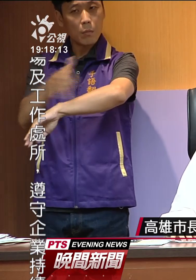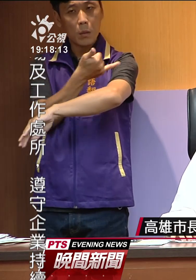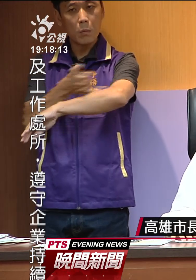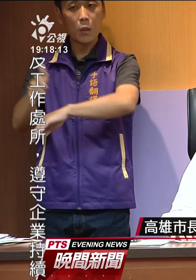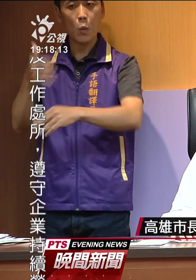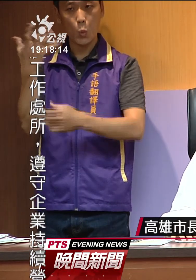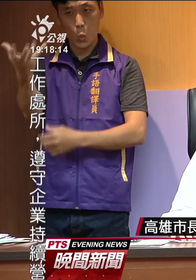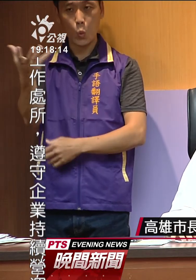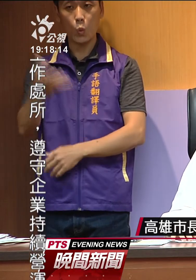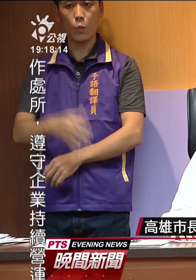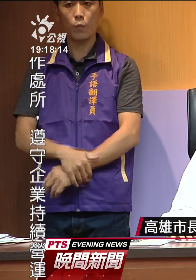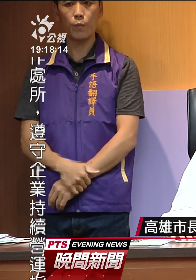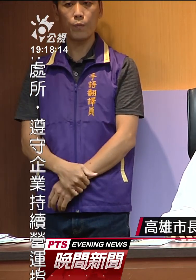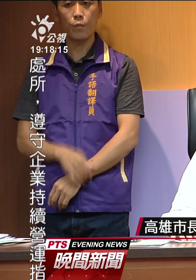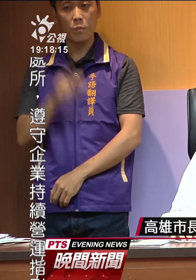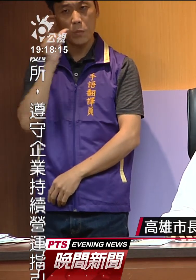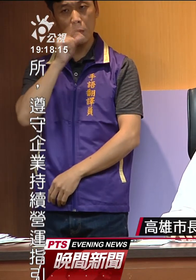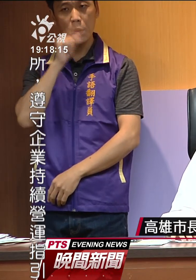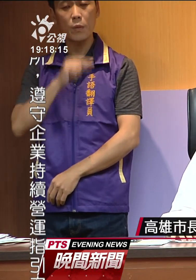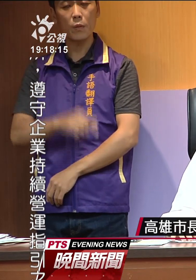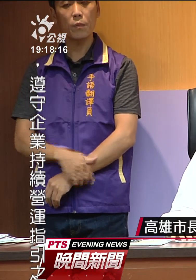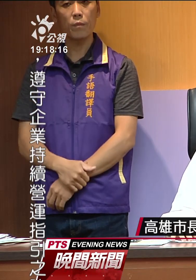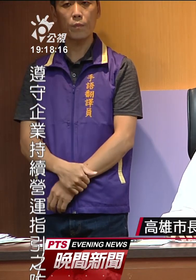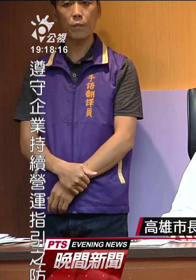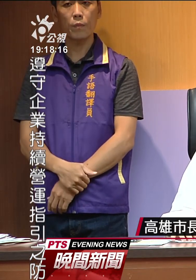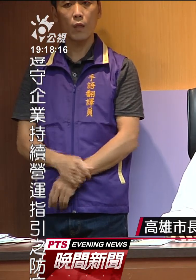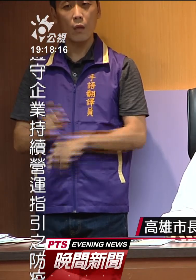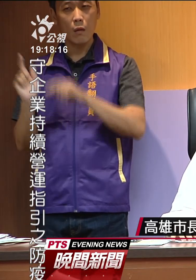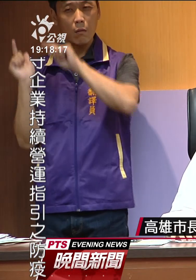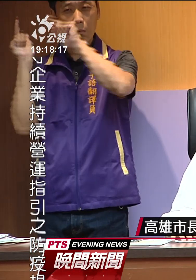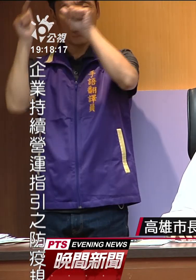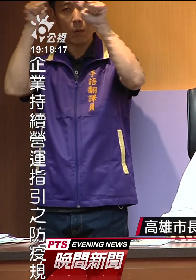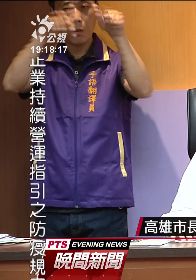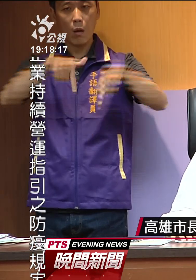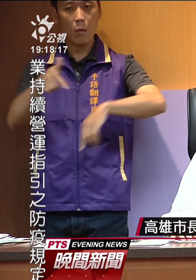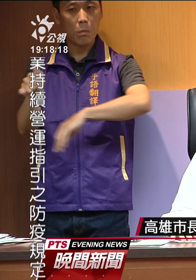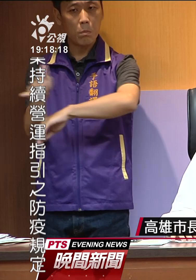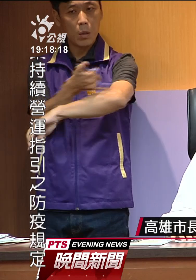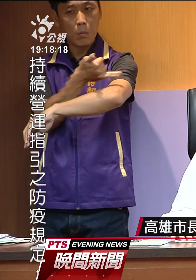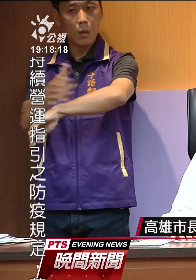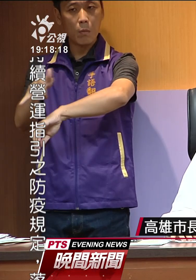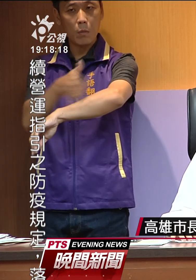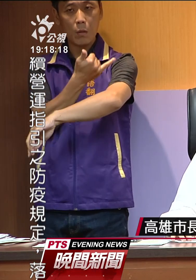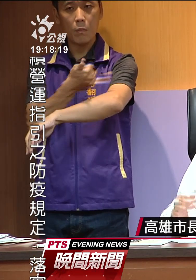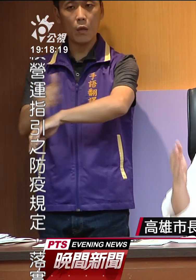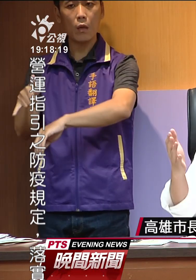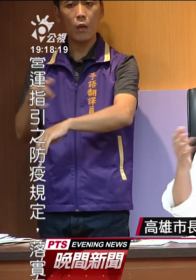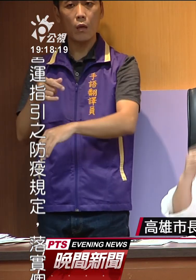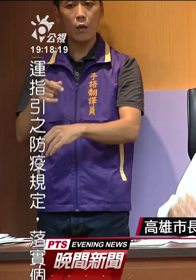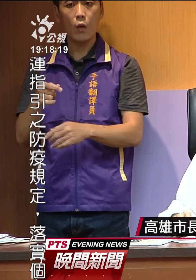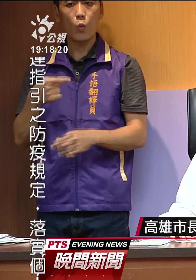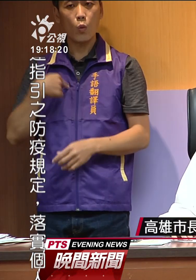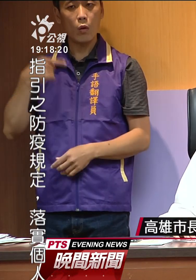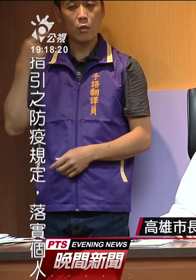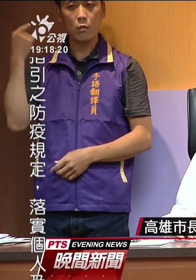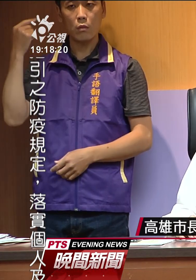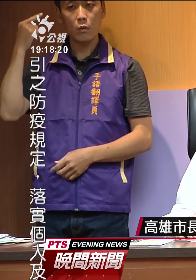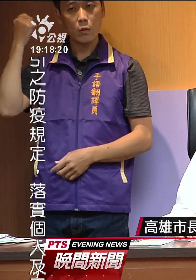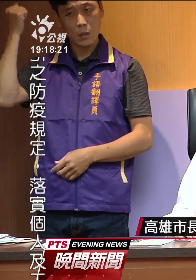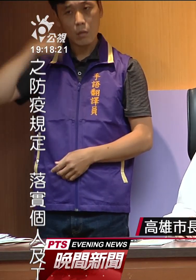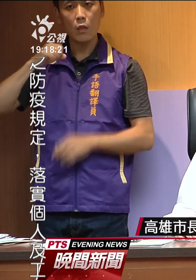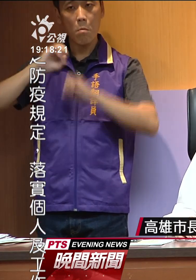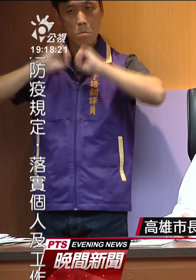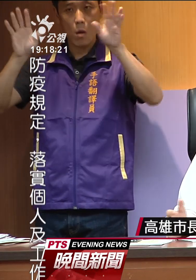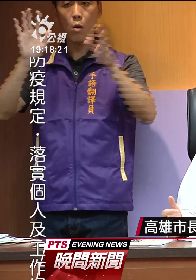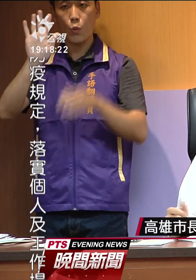繁，光是一天这样的往来，从我中午早上有跟大家报